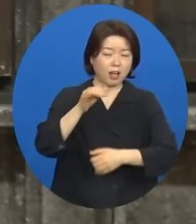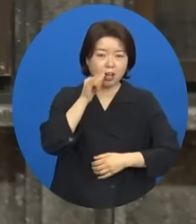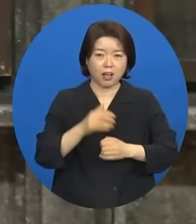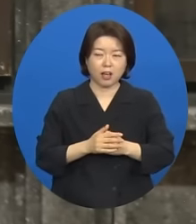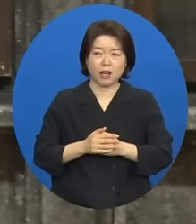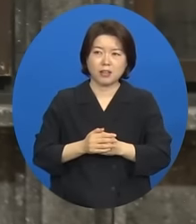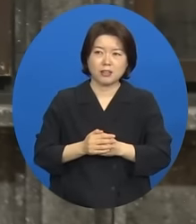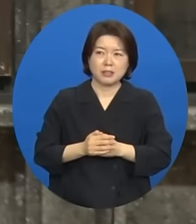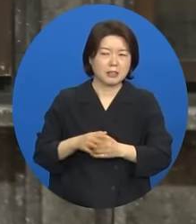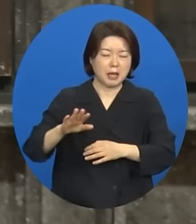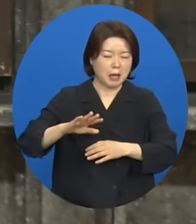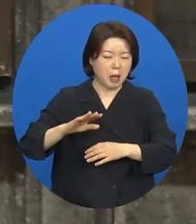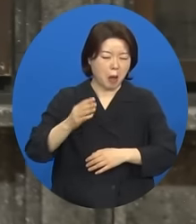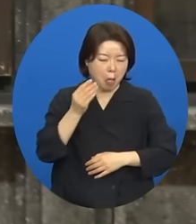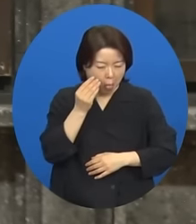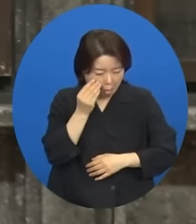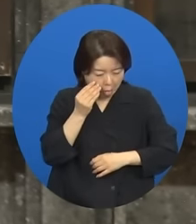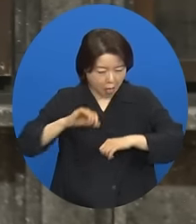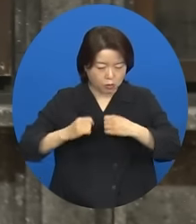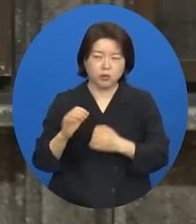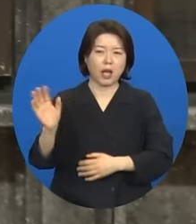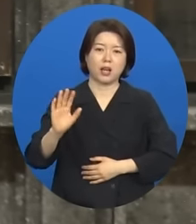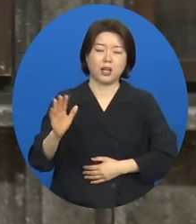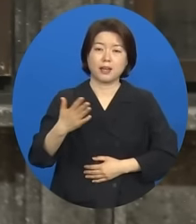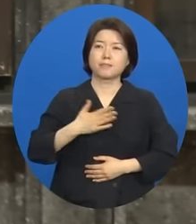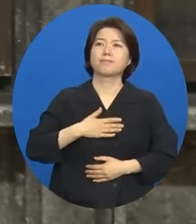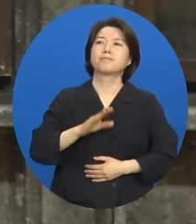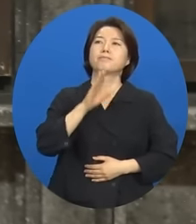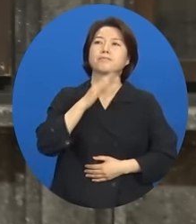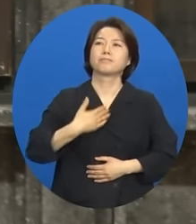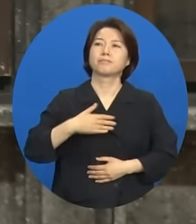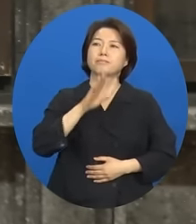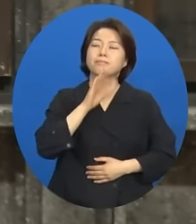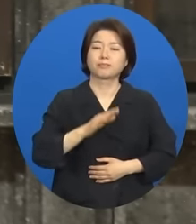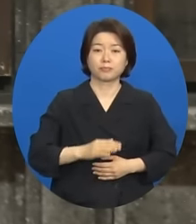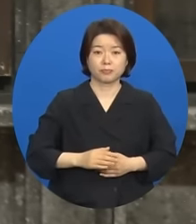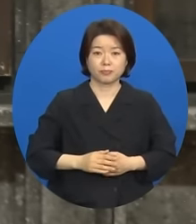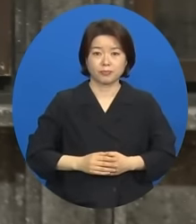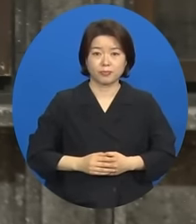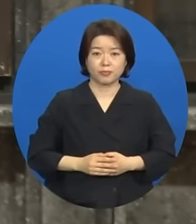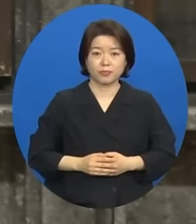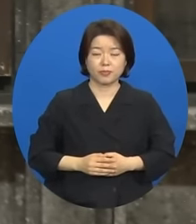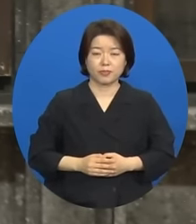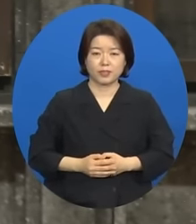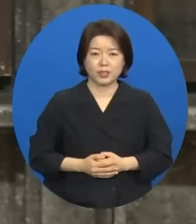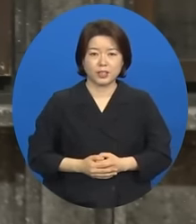굴복하지 않으려 하는 것입니다. 내가 옳다는 겁니다. 내가 맞다라는 것입니다.